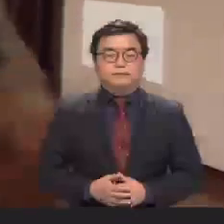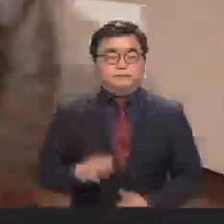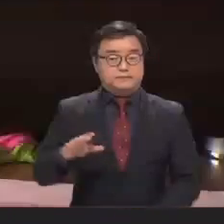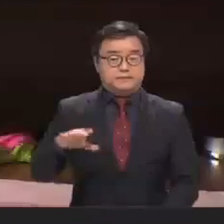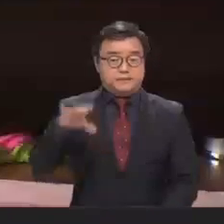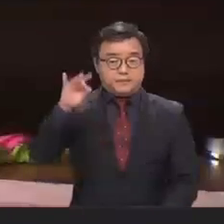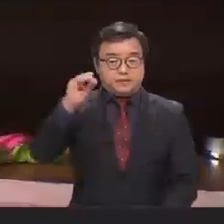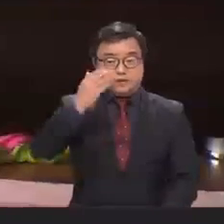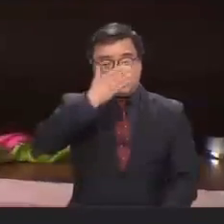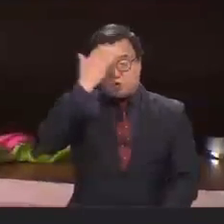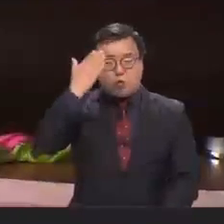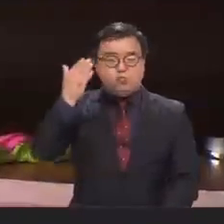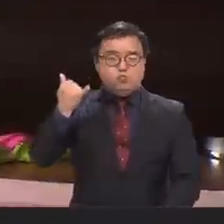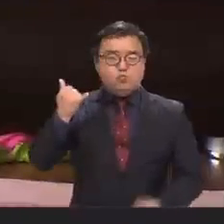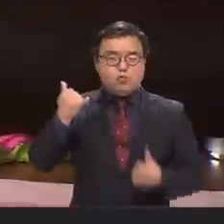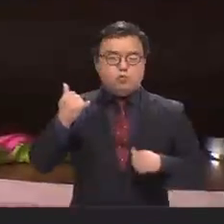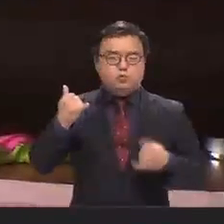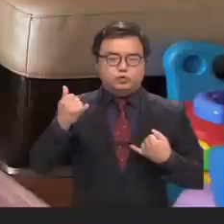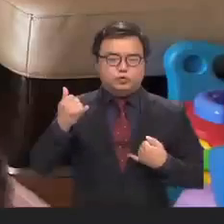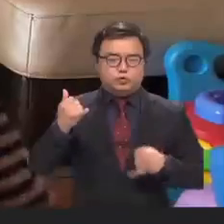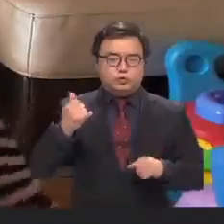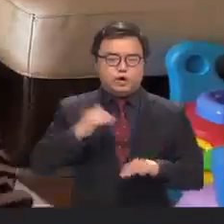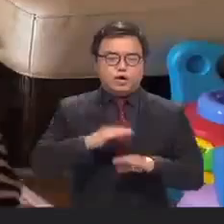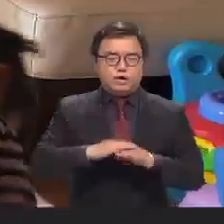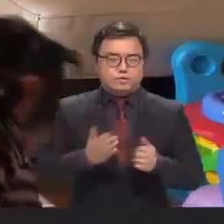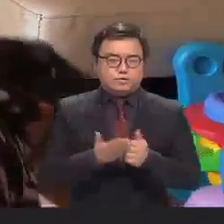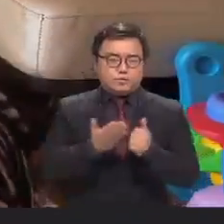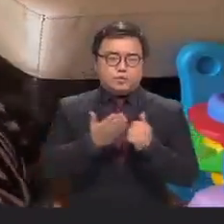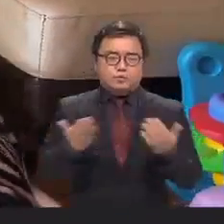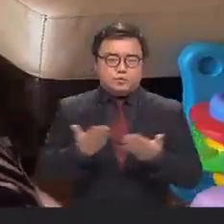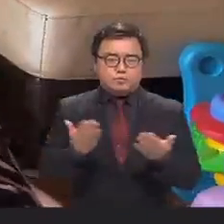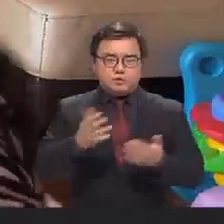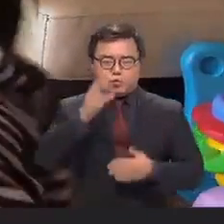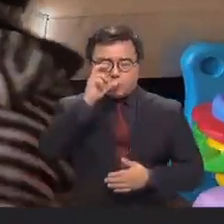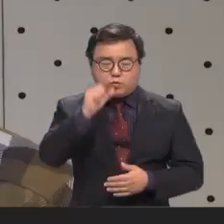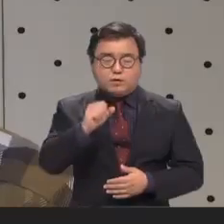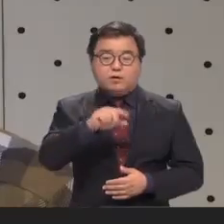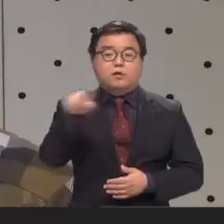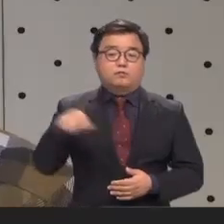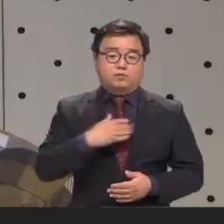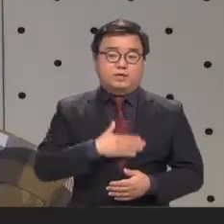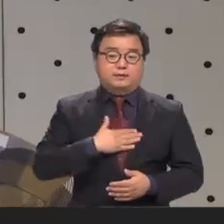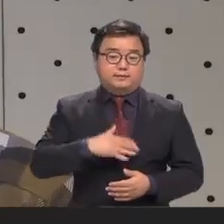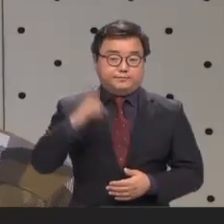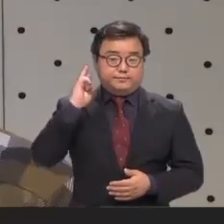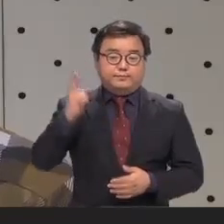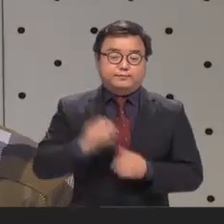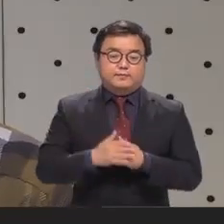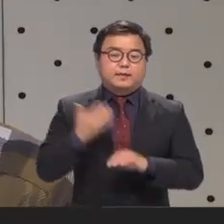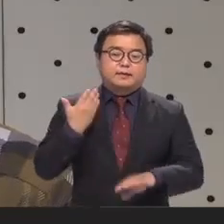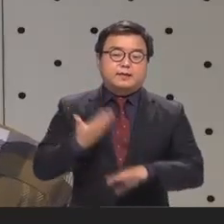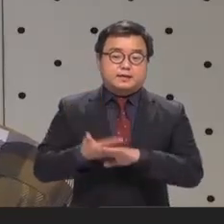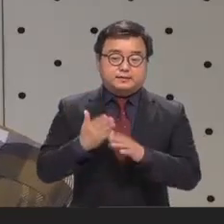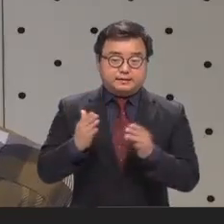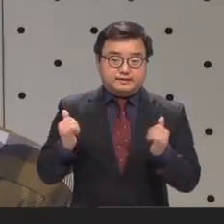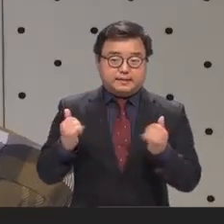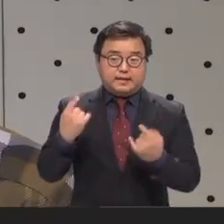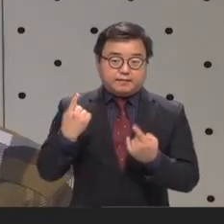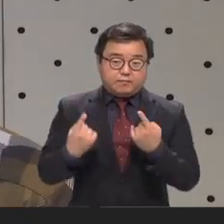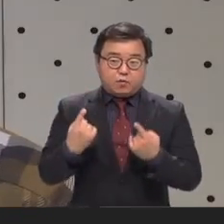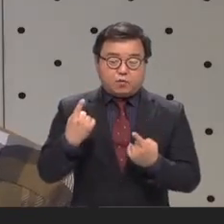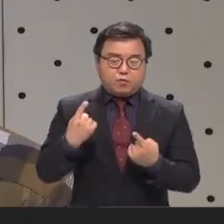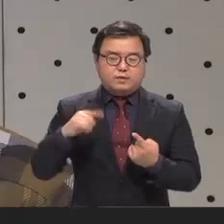먼저 조부모 육아의 좋은 점. 여러분도 잘 알고 계실 텐데요. 다른 사람보다는